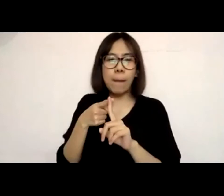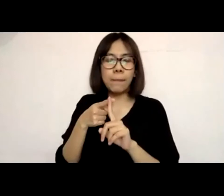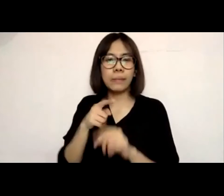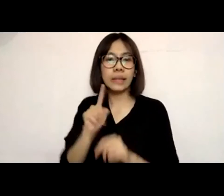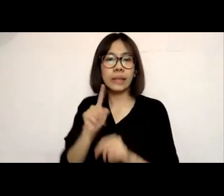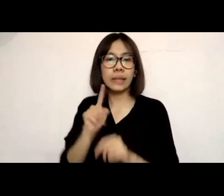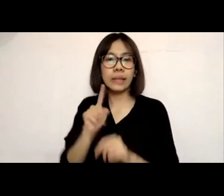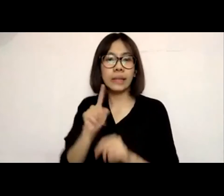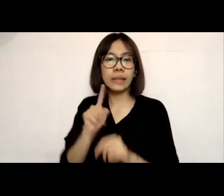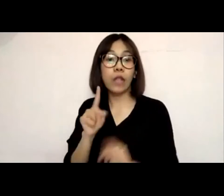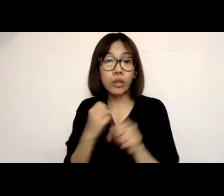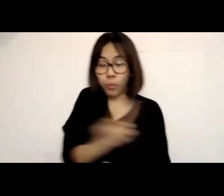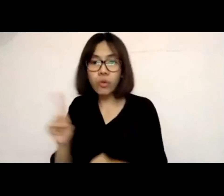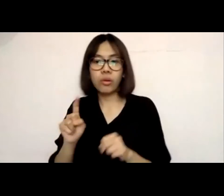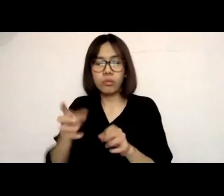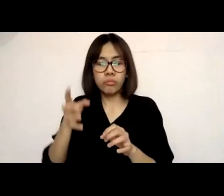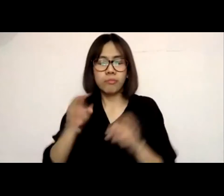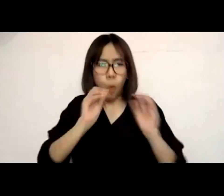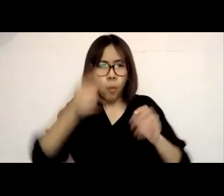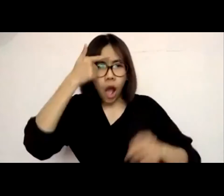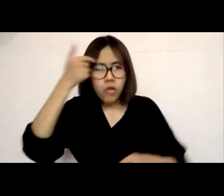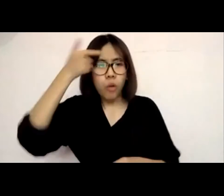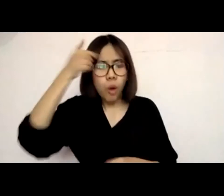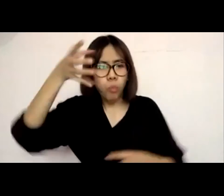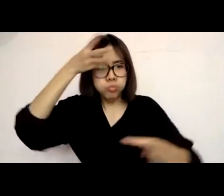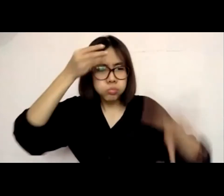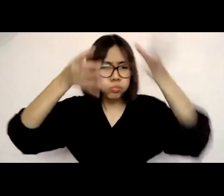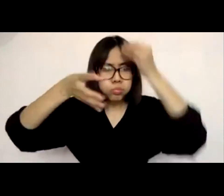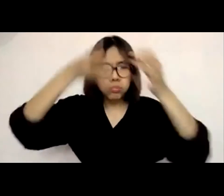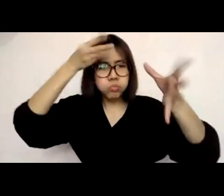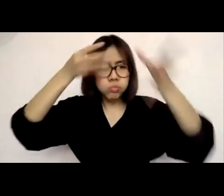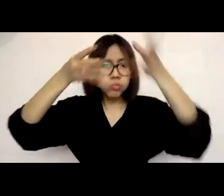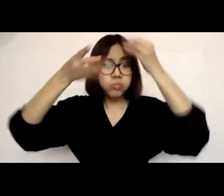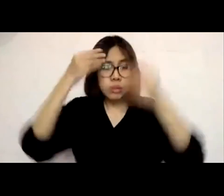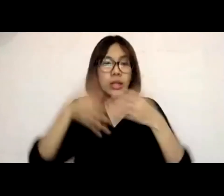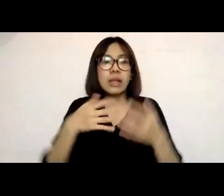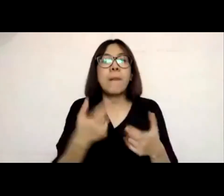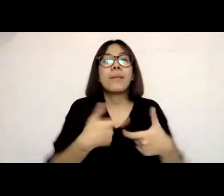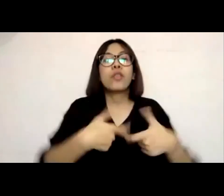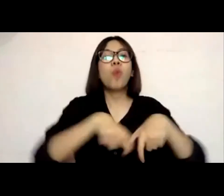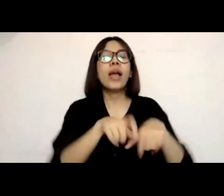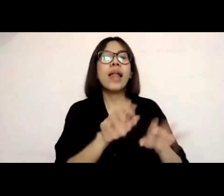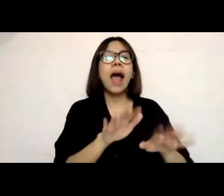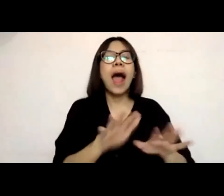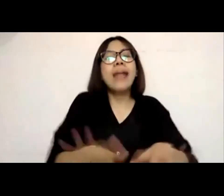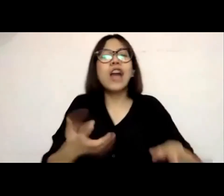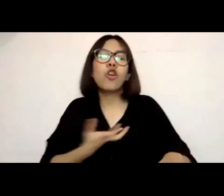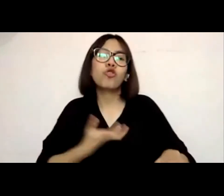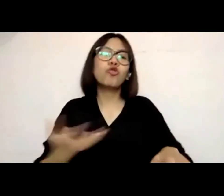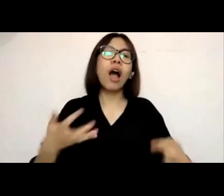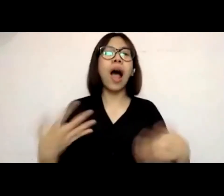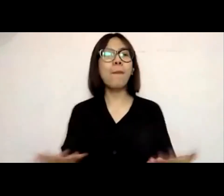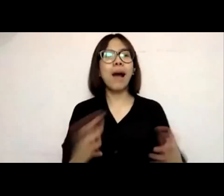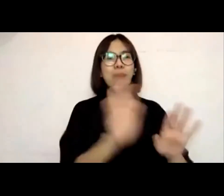perangkat-perangkat guru keterampilan sesuai dengan minat bakat anak-anak itu sendiri, yaitu kita menyiapkan